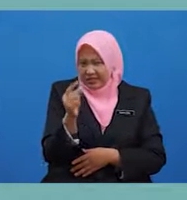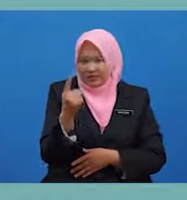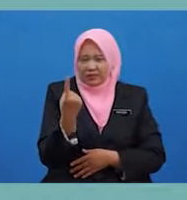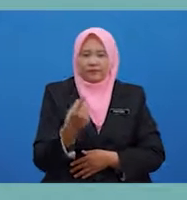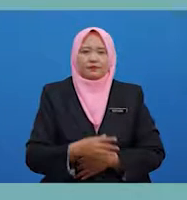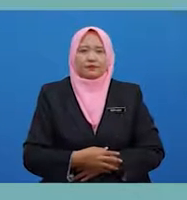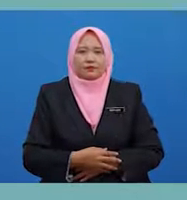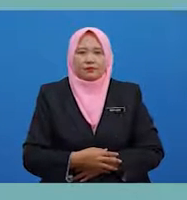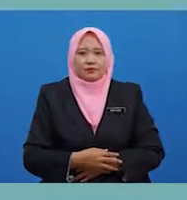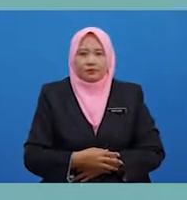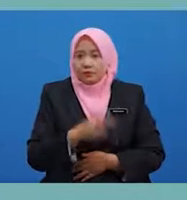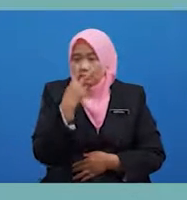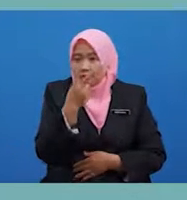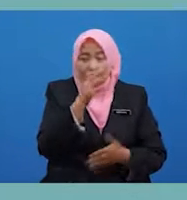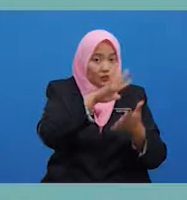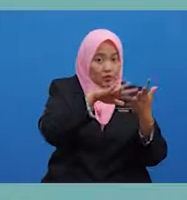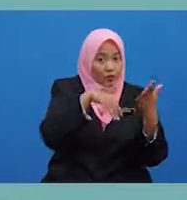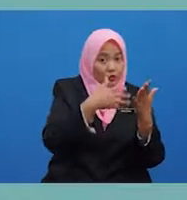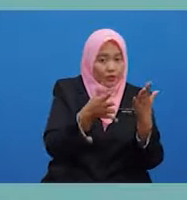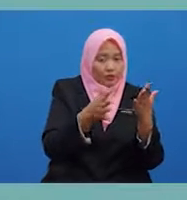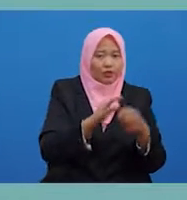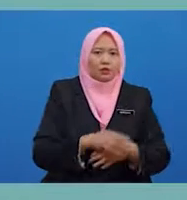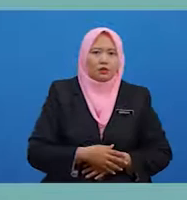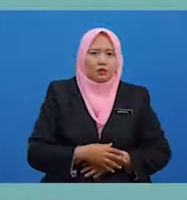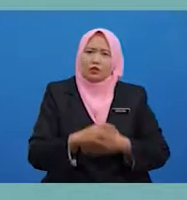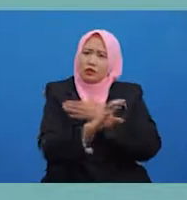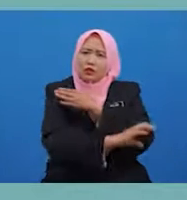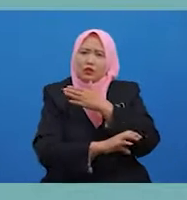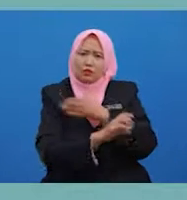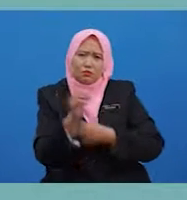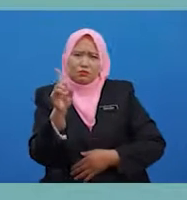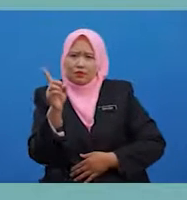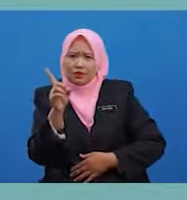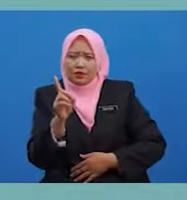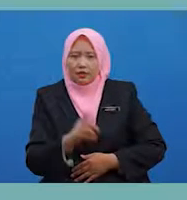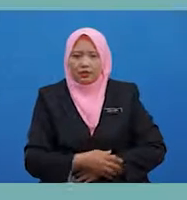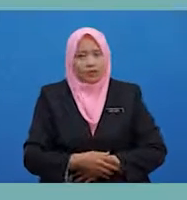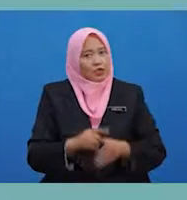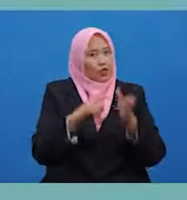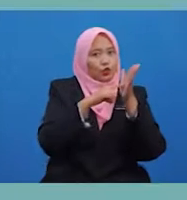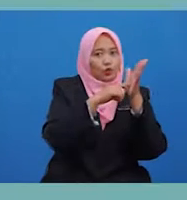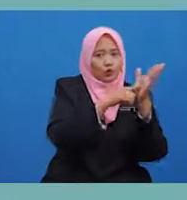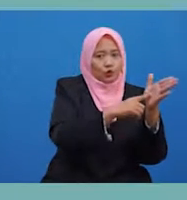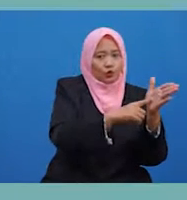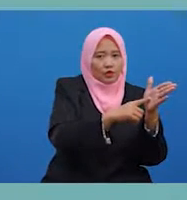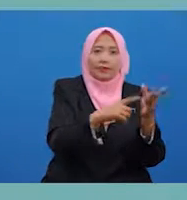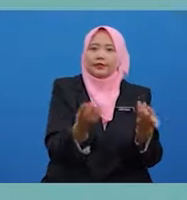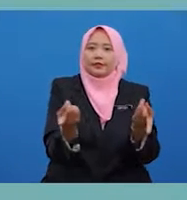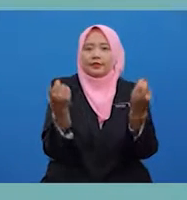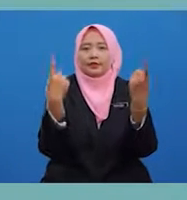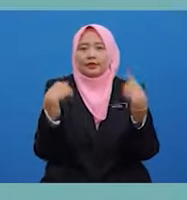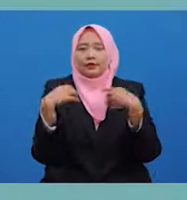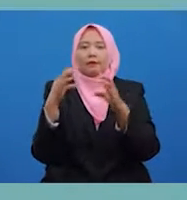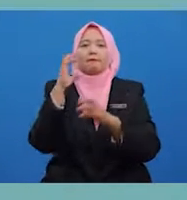Berdasarkan data dalam jadual, cuba kamu lihat negara yang manakah yang menunjukkan kedatangan